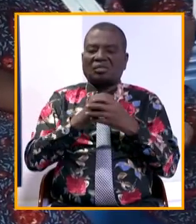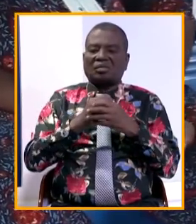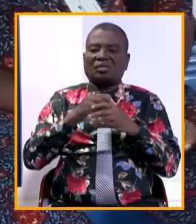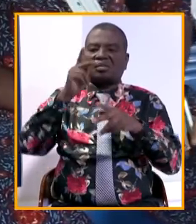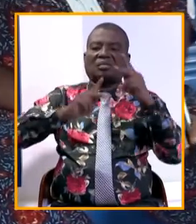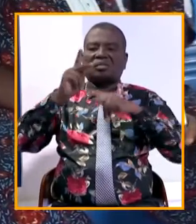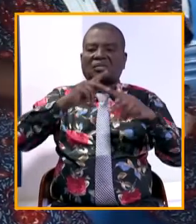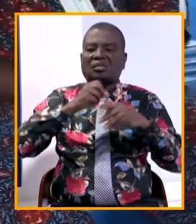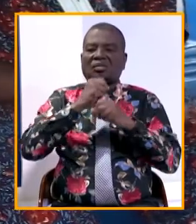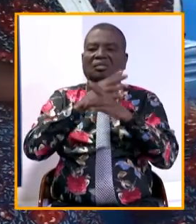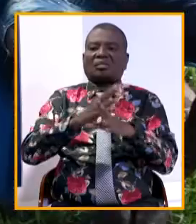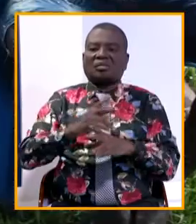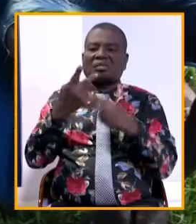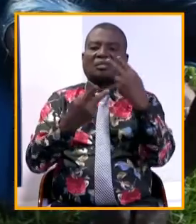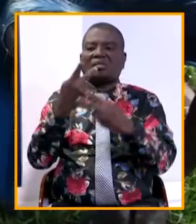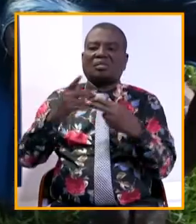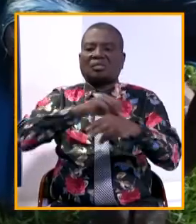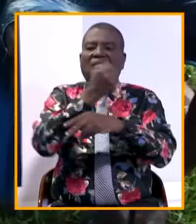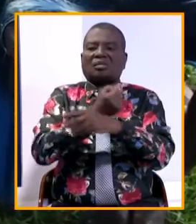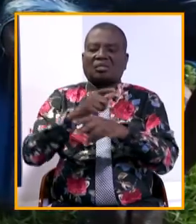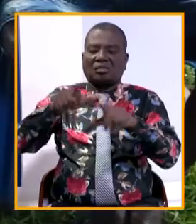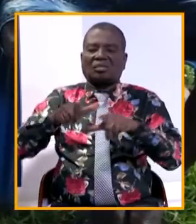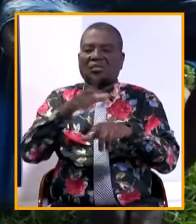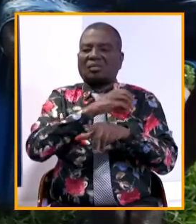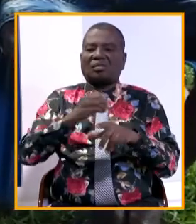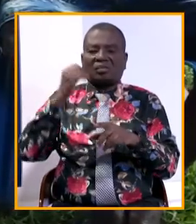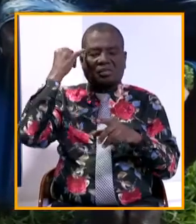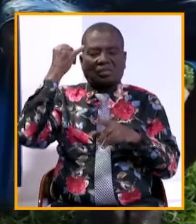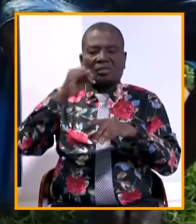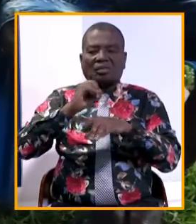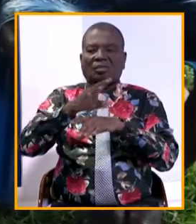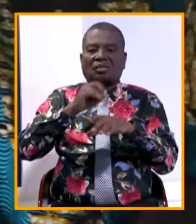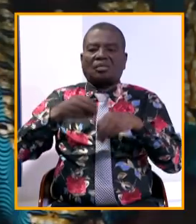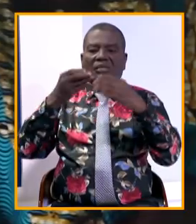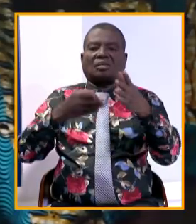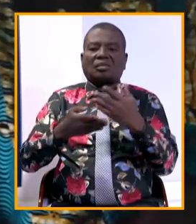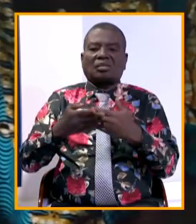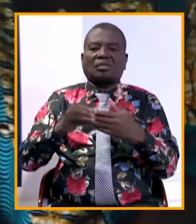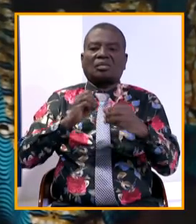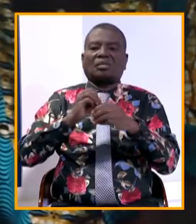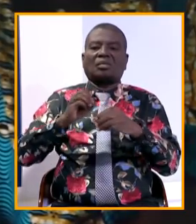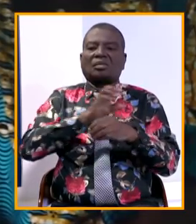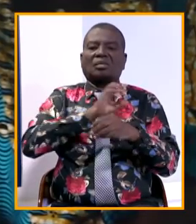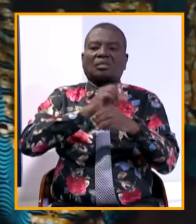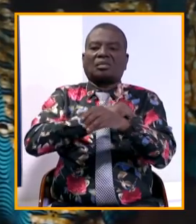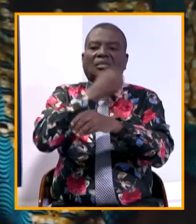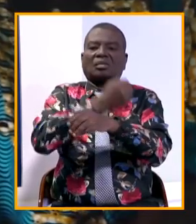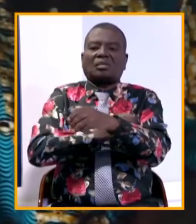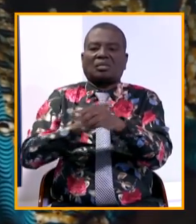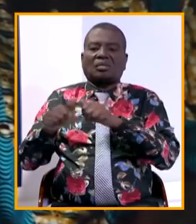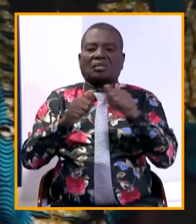Koko-Fikro ont déjà reçu la visite des autorités locales. Des instructions sont données pour limiter les dégâts. Les autorités administratives et